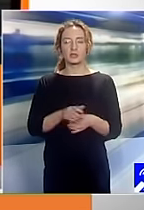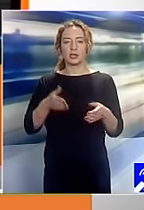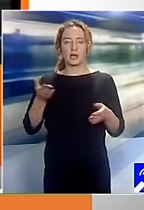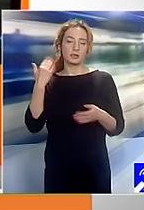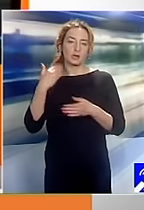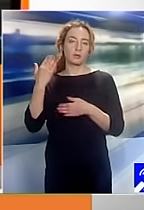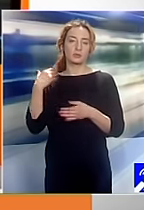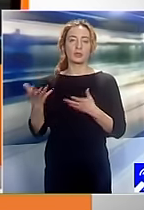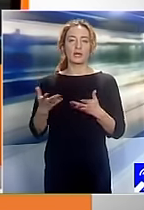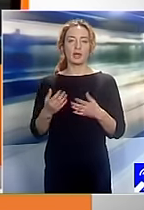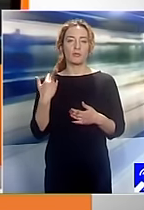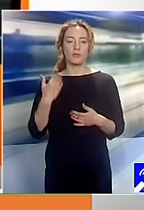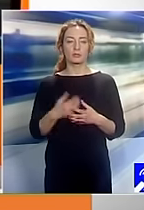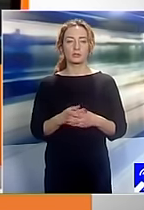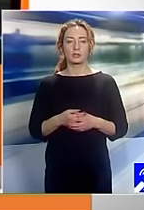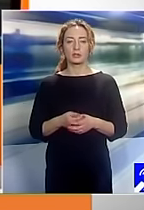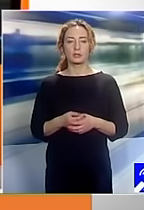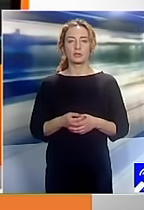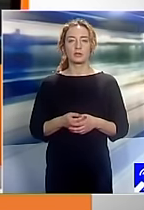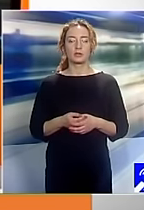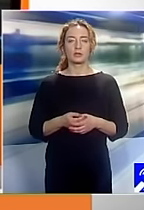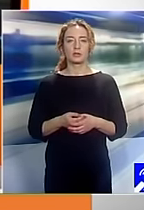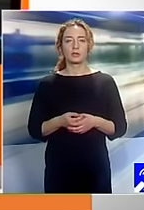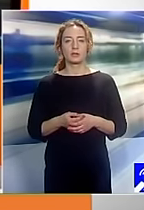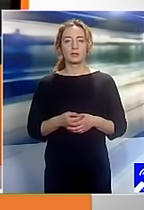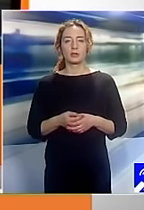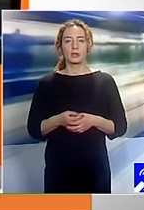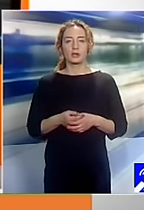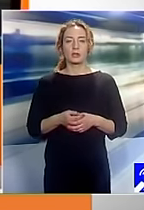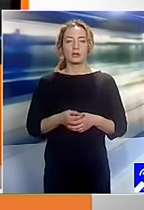cea care a trecut. Tocmai la acea săptămână mă